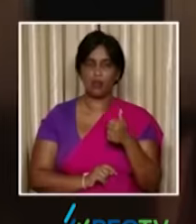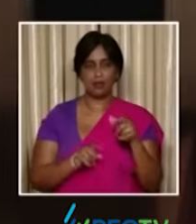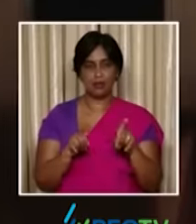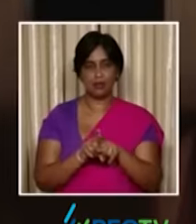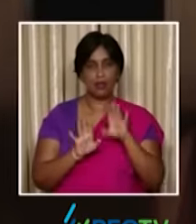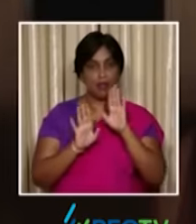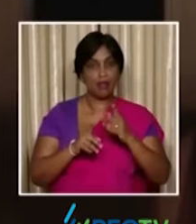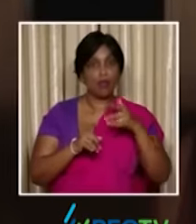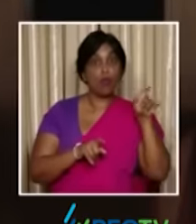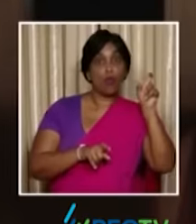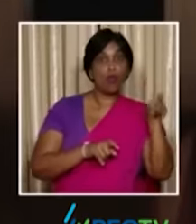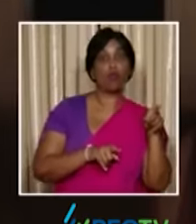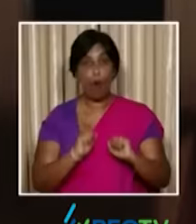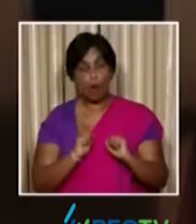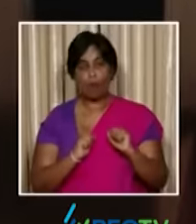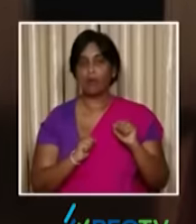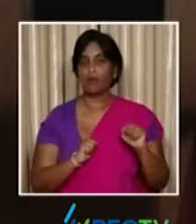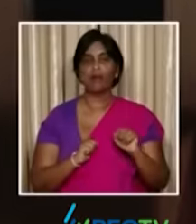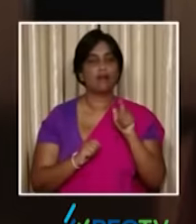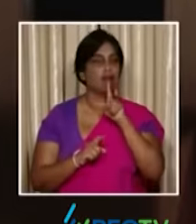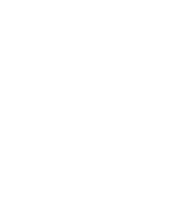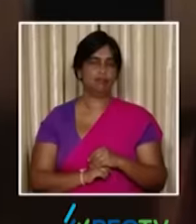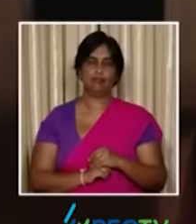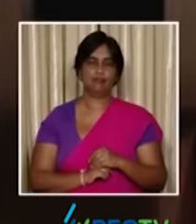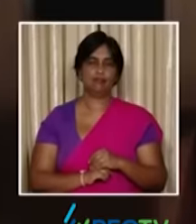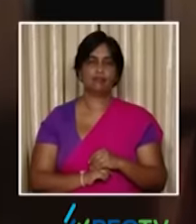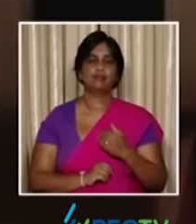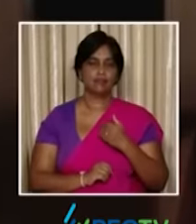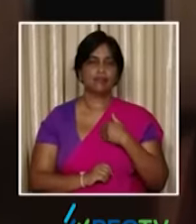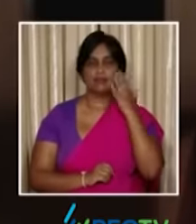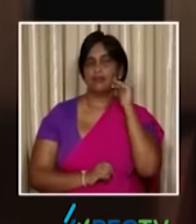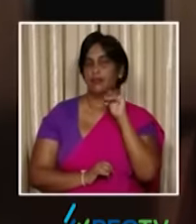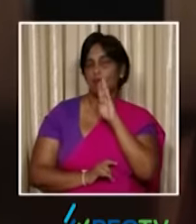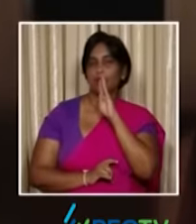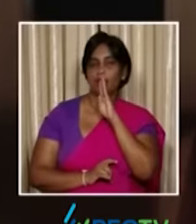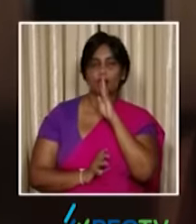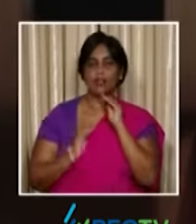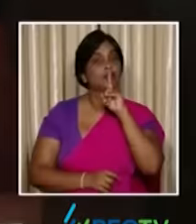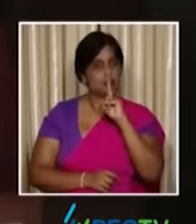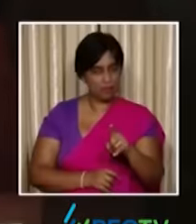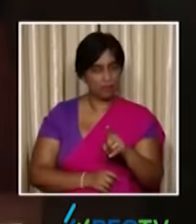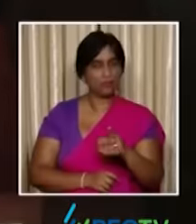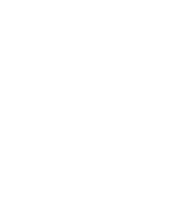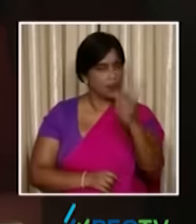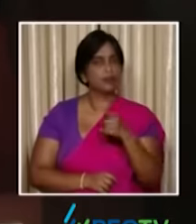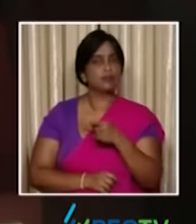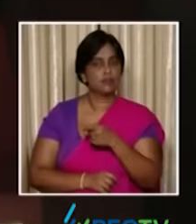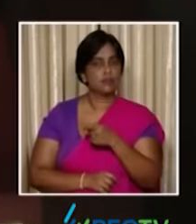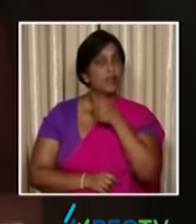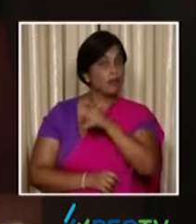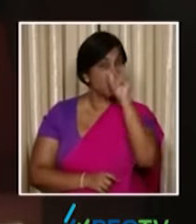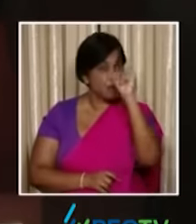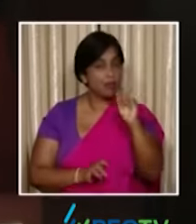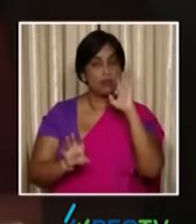වචනයක්. නමුත් කාලවාද කොහොමද ඒ කතාවල් ටික මං හිතන්නේ කාන්තාවක් හැටියට කිසි කෙනෙකුට ගැලපෙන්නේ නැහැ. කරුණා කරලා ඒ